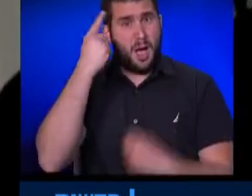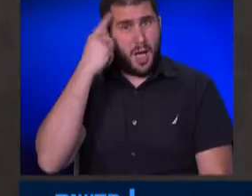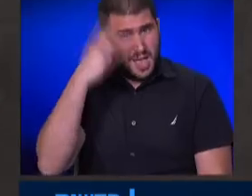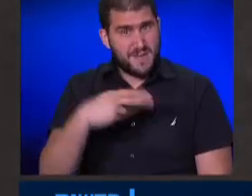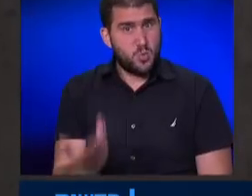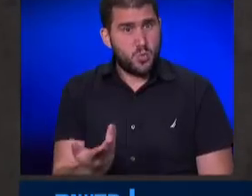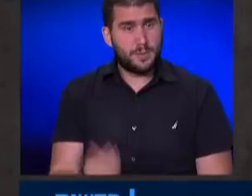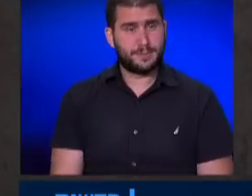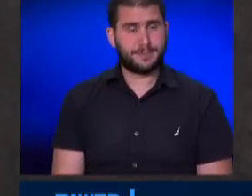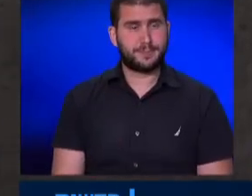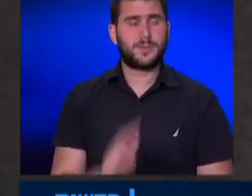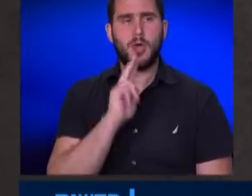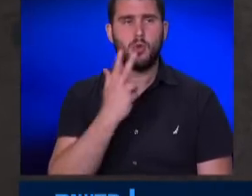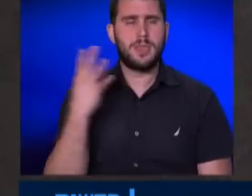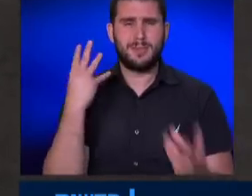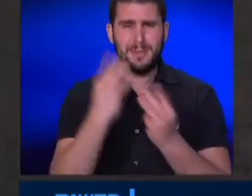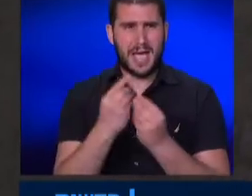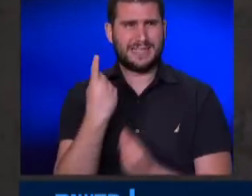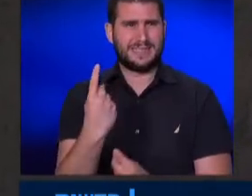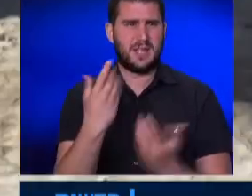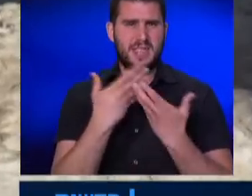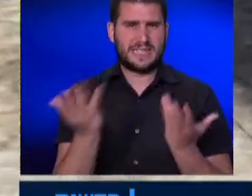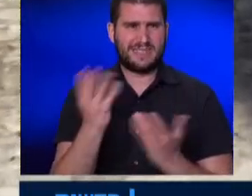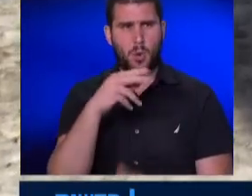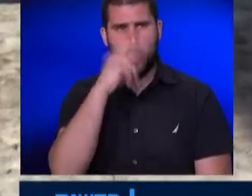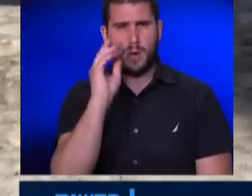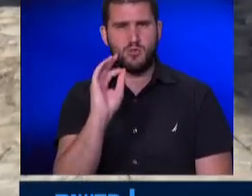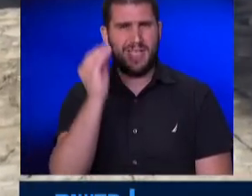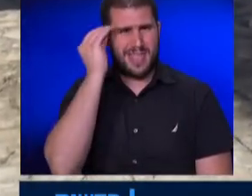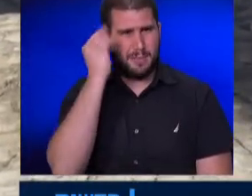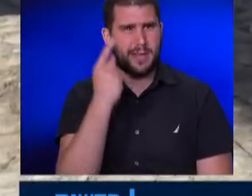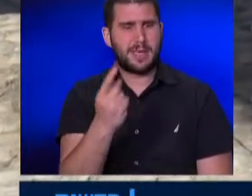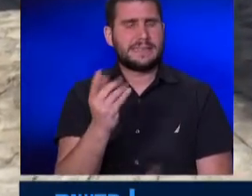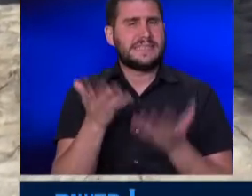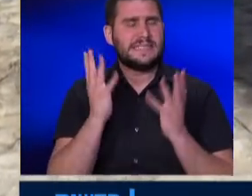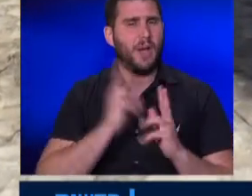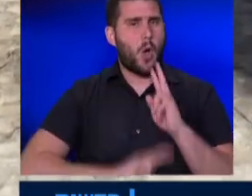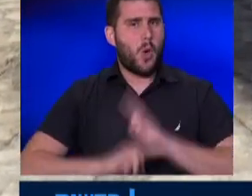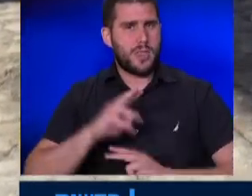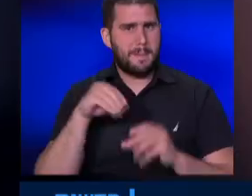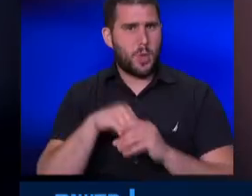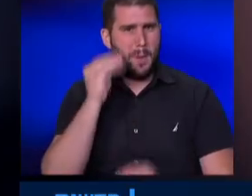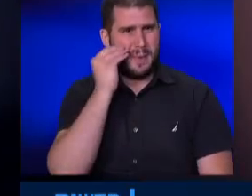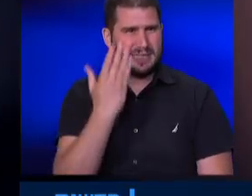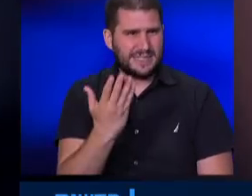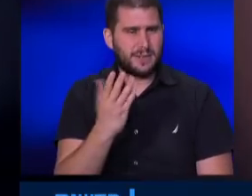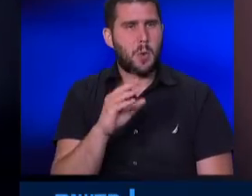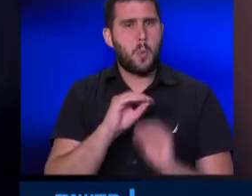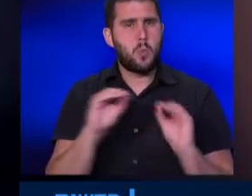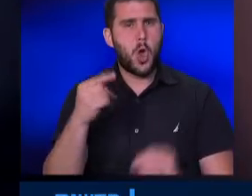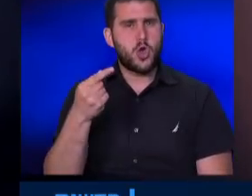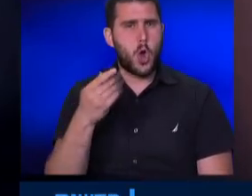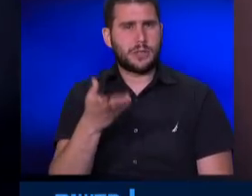יתפקחו? 3 שנים עברו מאז נחשפו הוריה של התלמידה על הזוועות שעברה בתוך בית הספר בידי המורה